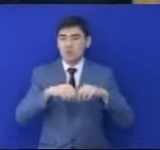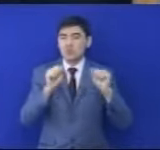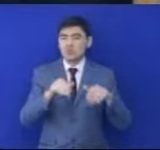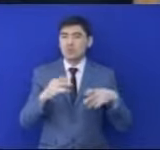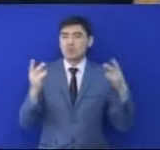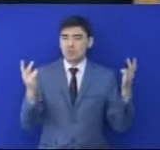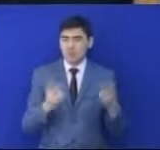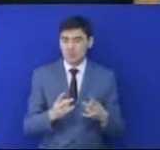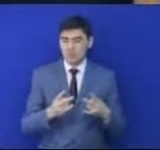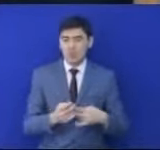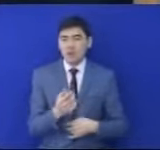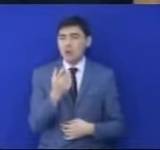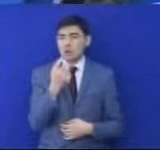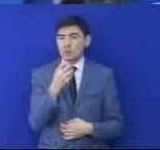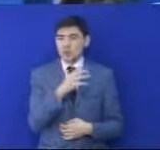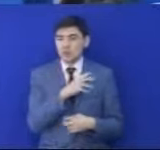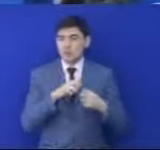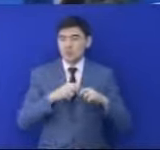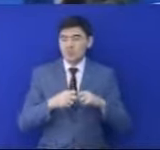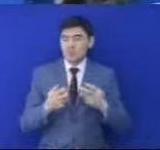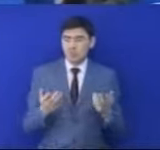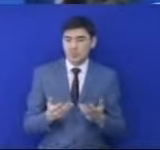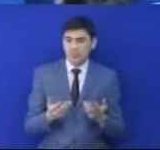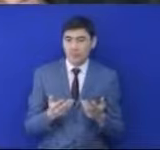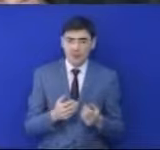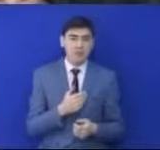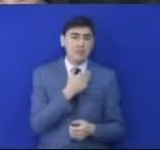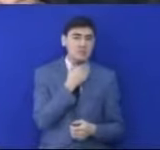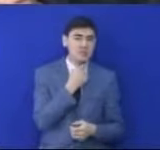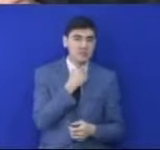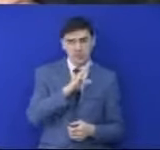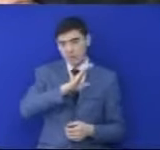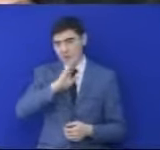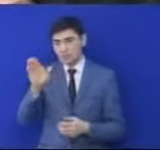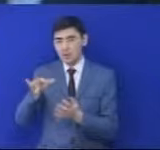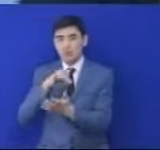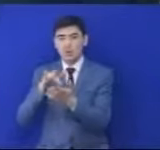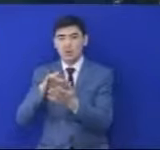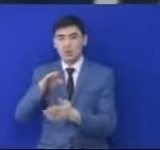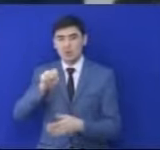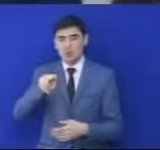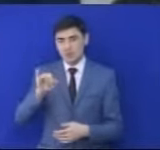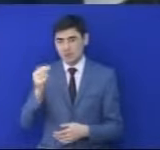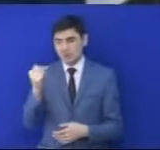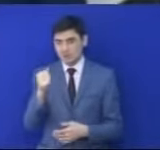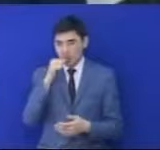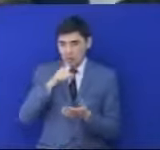Тұрғындар тарапынан көтерілген тағы мәселе Семей Талица бағытындағы жолды жөндеуге қатысты болды.